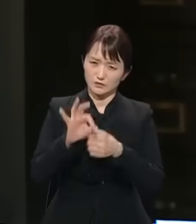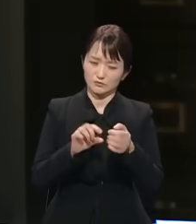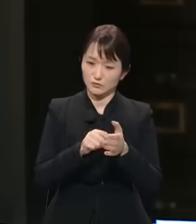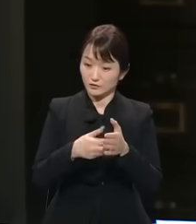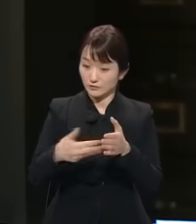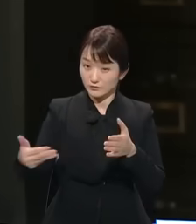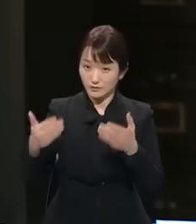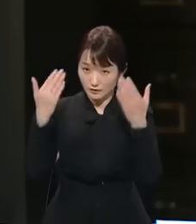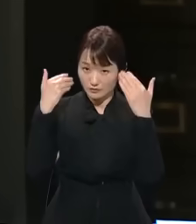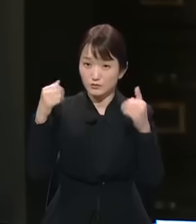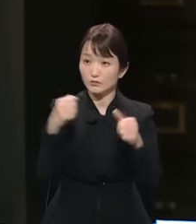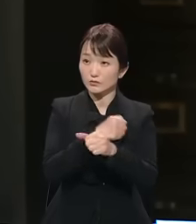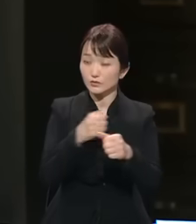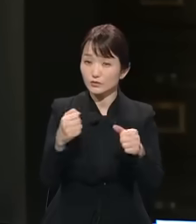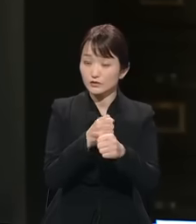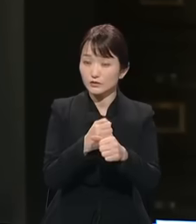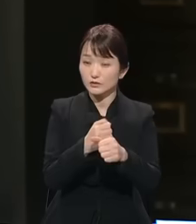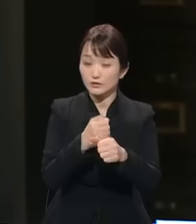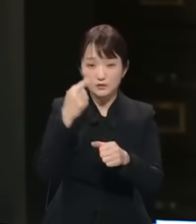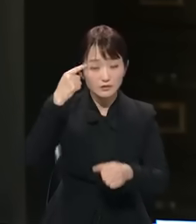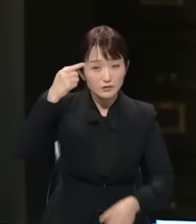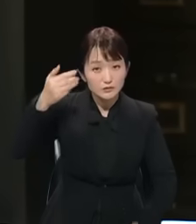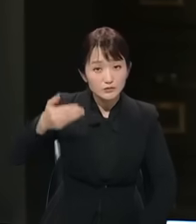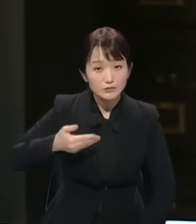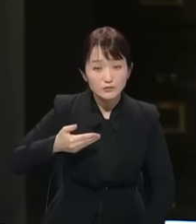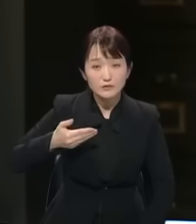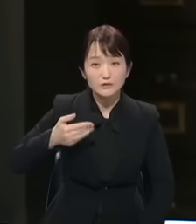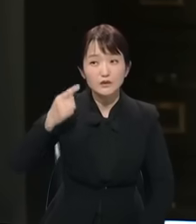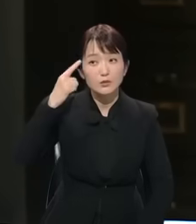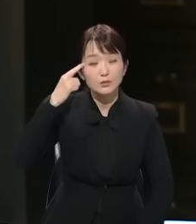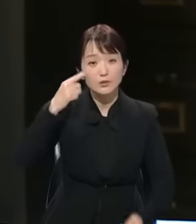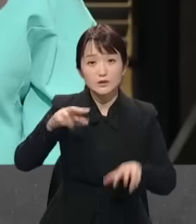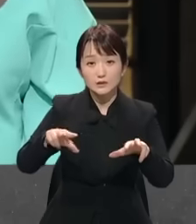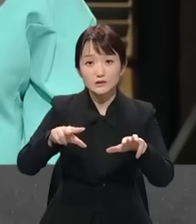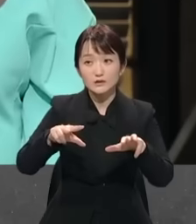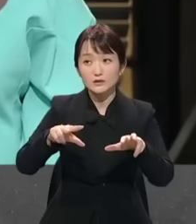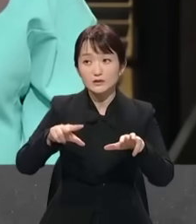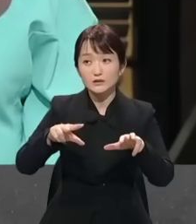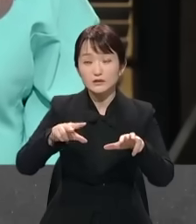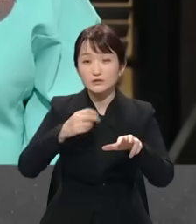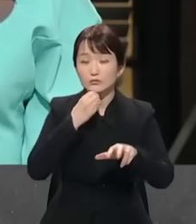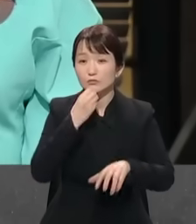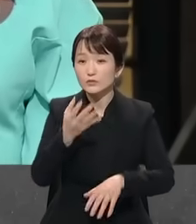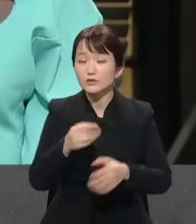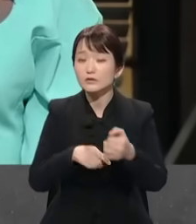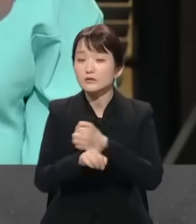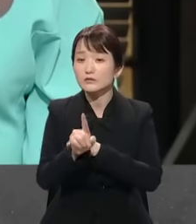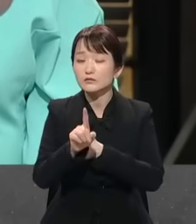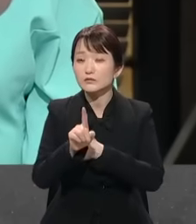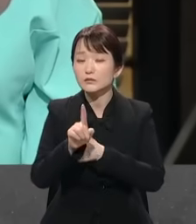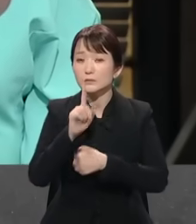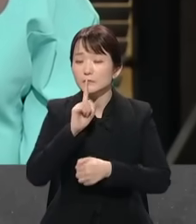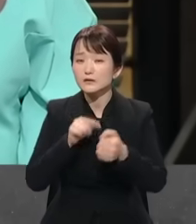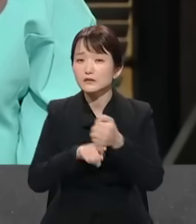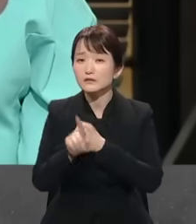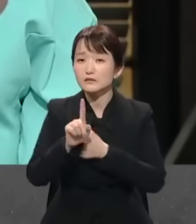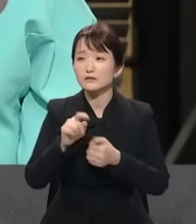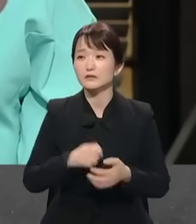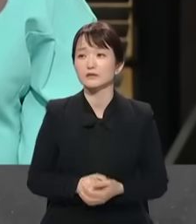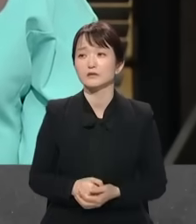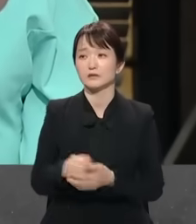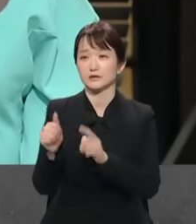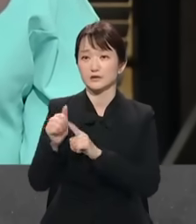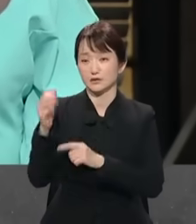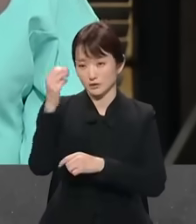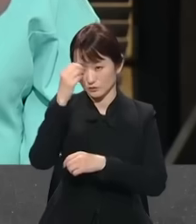사건에서 항상 나오는 질문이 있죠, 교수님. 왜 이때 터뜨렸느냐? 네, 그렇습니다. 왜 이때 주장하느냐? 일단 제보자는